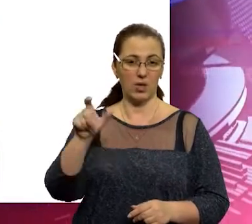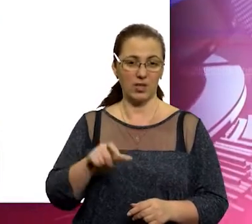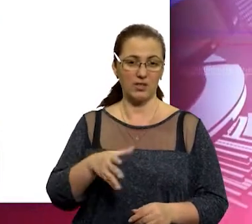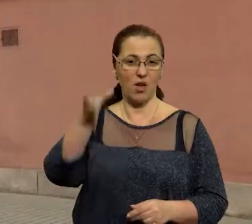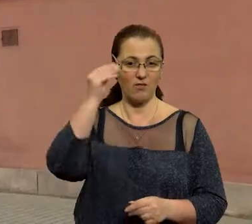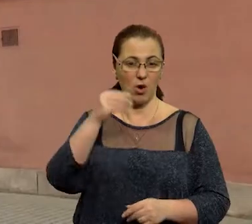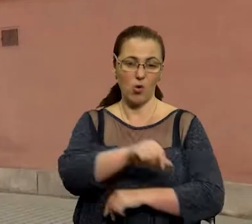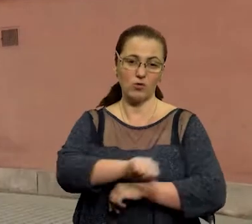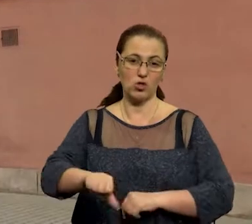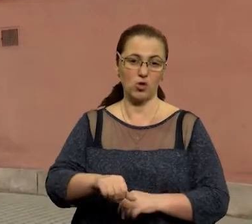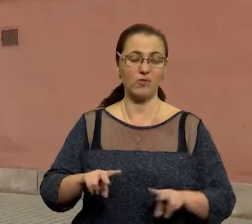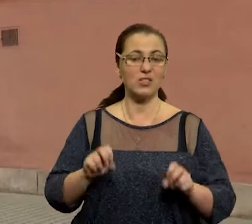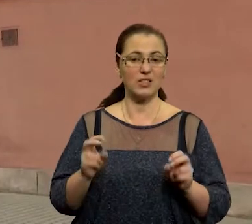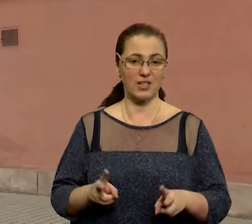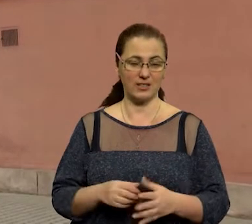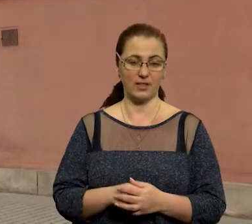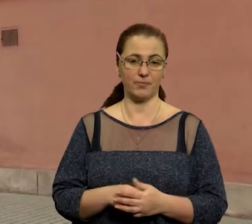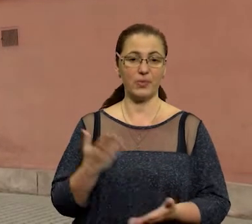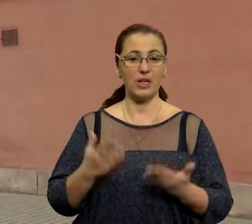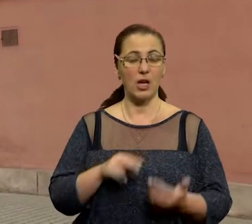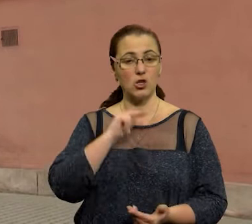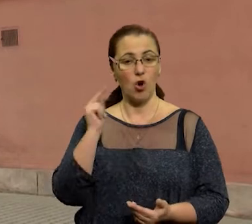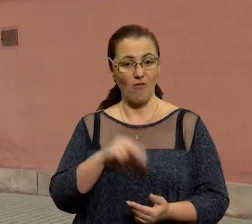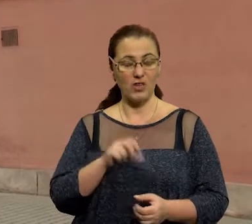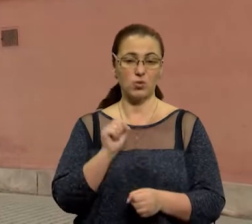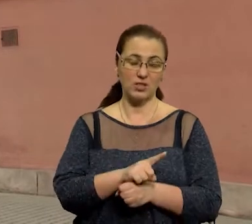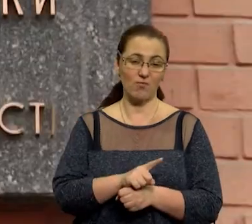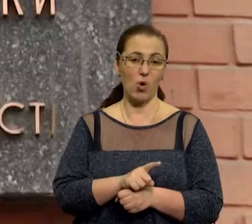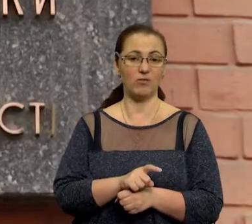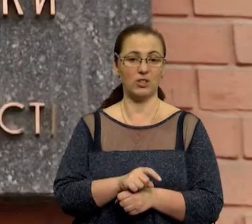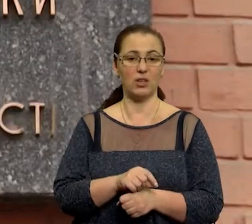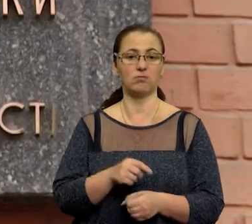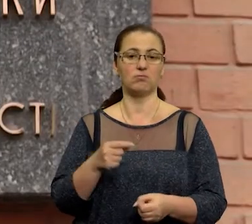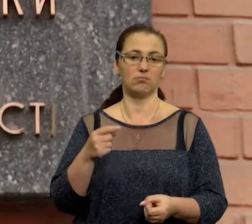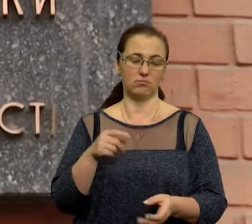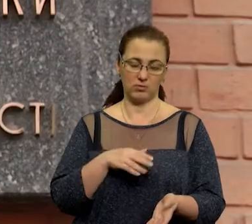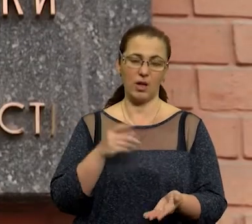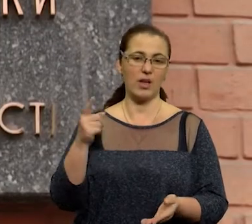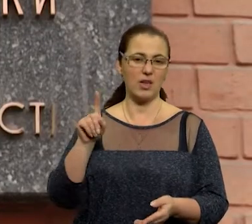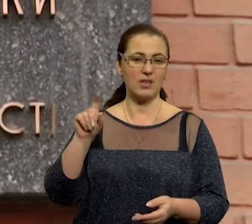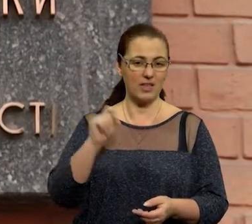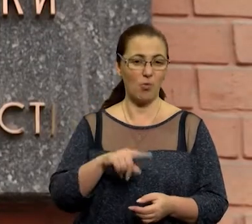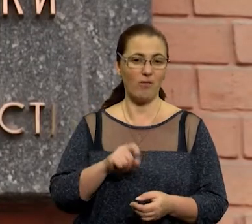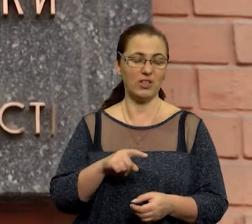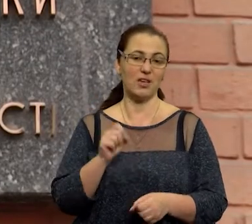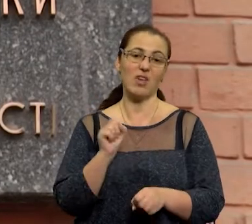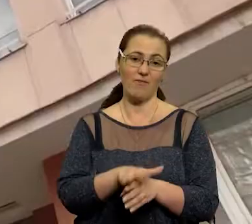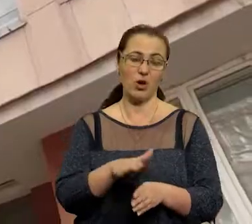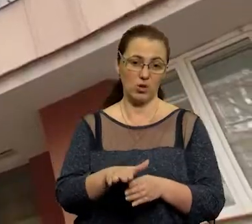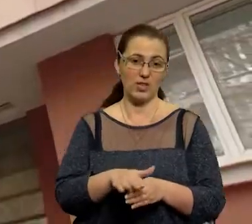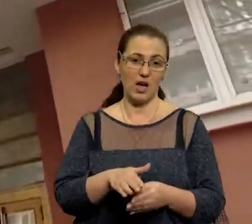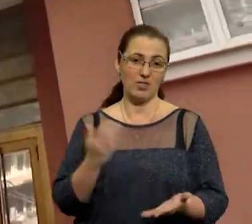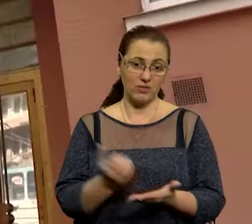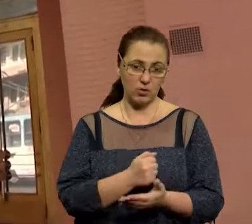зовнішні ризики. А тим часом, якщо провину і замовників опитування, і виконавців доведуть, їм загрожує до 10 років позбавлення